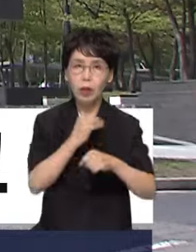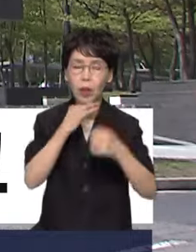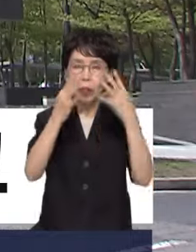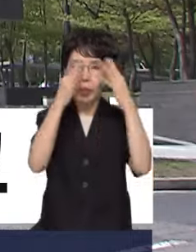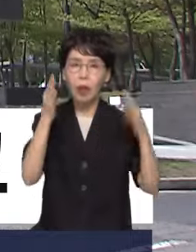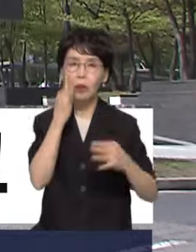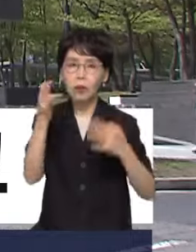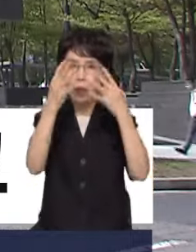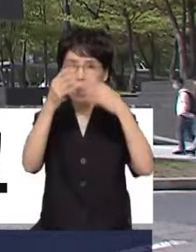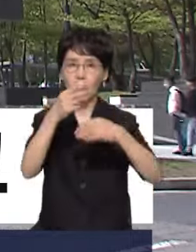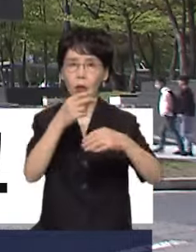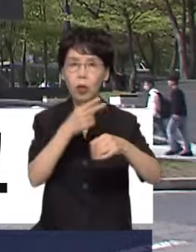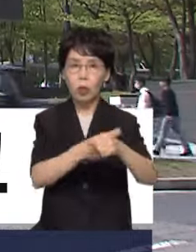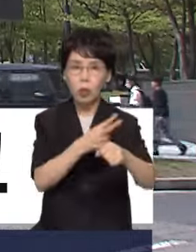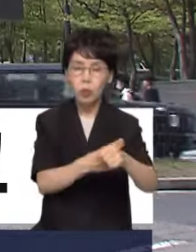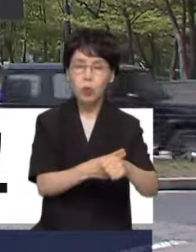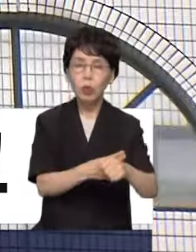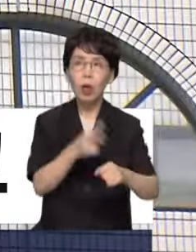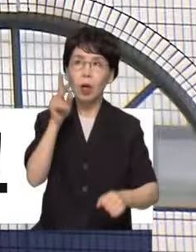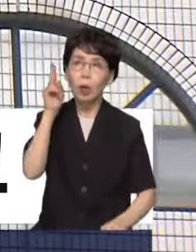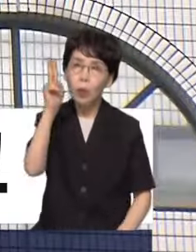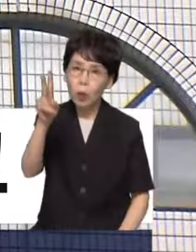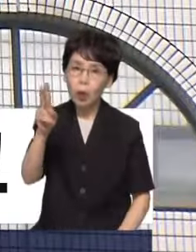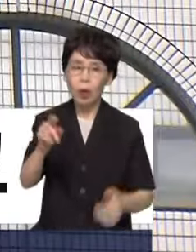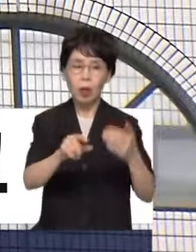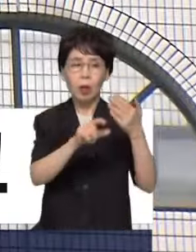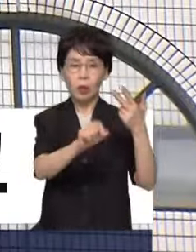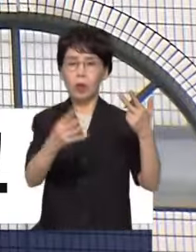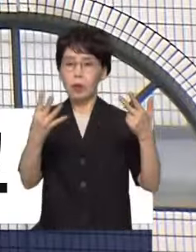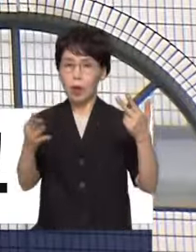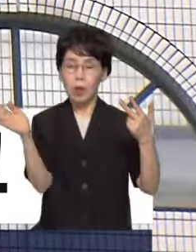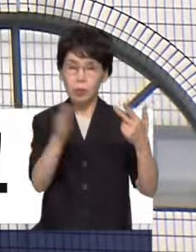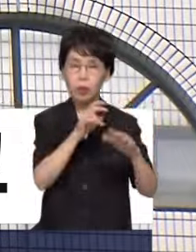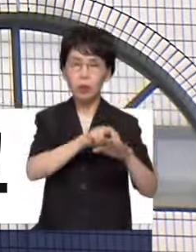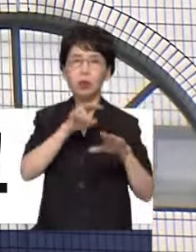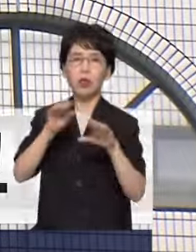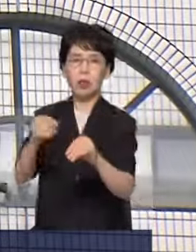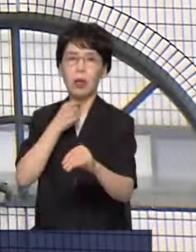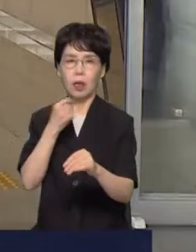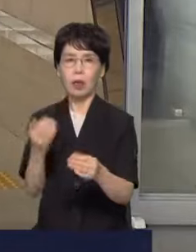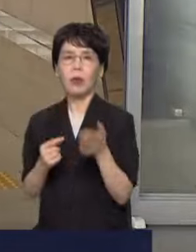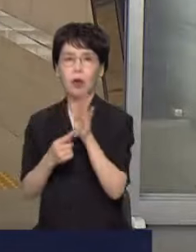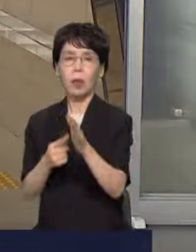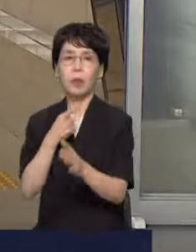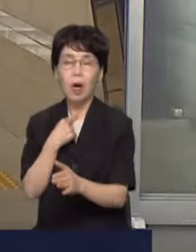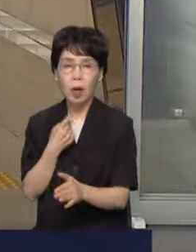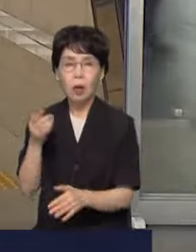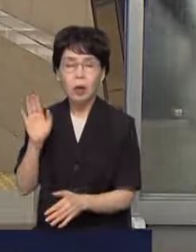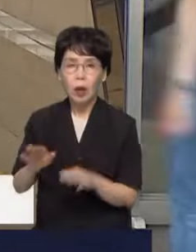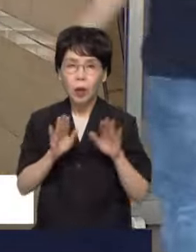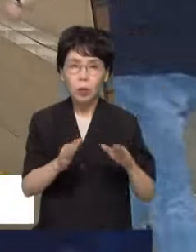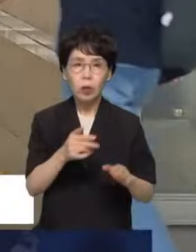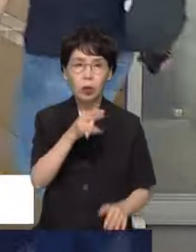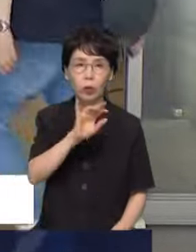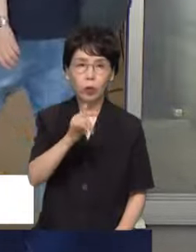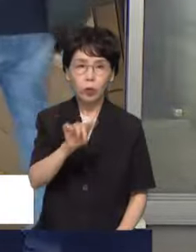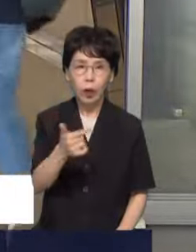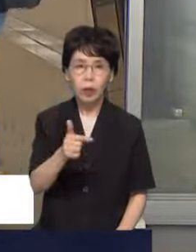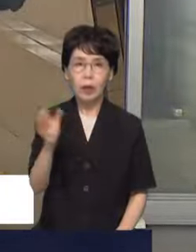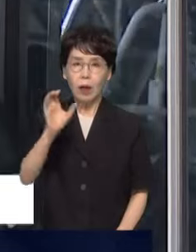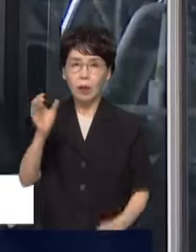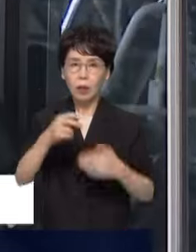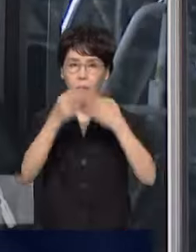의대의 교수들이 각각 모레와 다음 달 4일부터 휴진을 예고한 상태입니다. 하지만 오늘 성균관 의대와